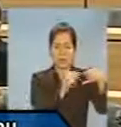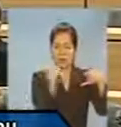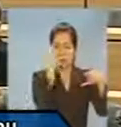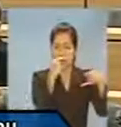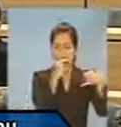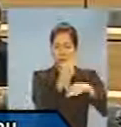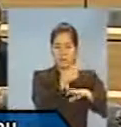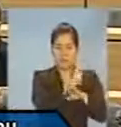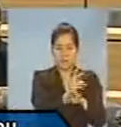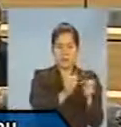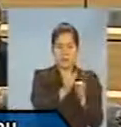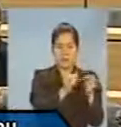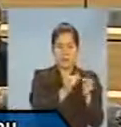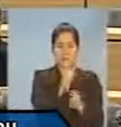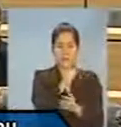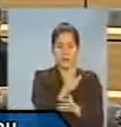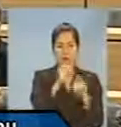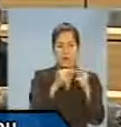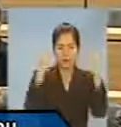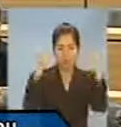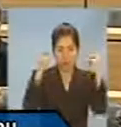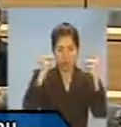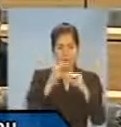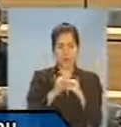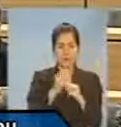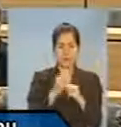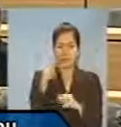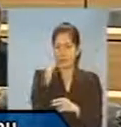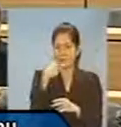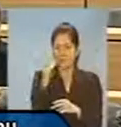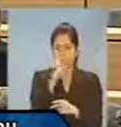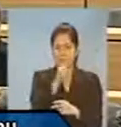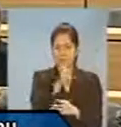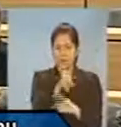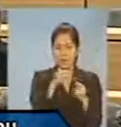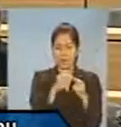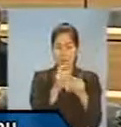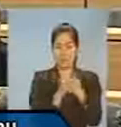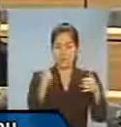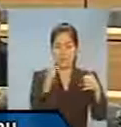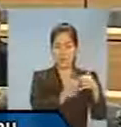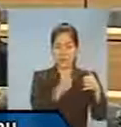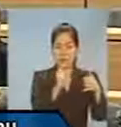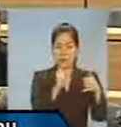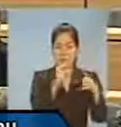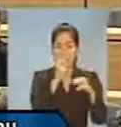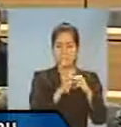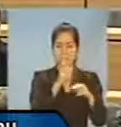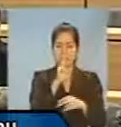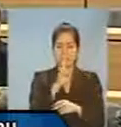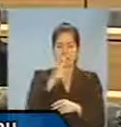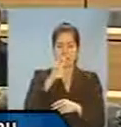นายกรัฐมนตรีเอ่ยชื่อเขาก็ได้ครับเพราะว่าผมไม่ได้พูดให้เขาเสียหายแต่ผมถามท่านว่ารัฐบาลท่านไปจ้างเขาได้ยังไงวิบวิญญรัตครับ